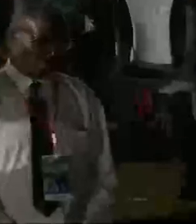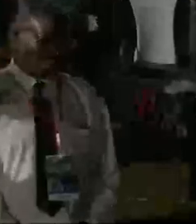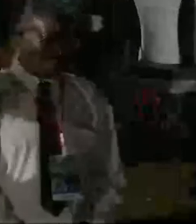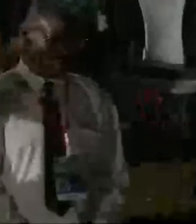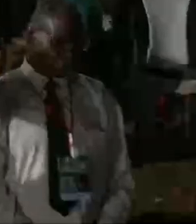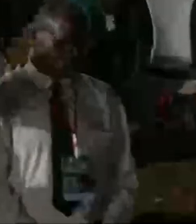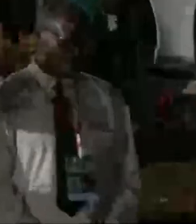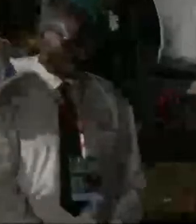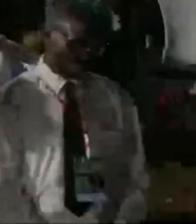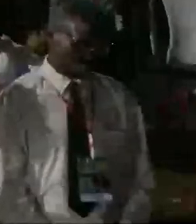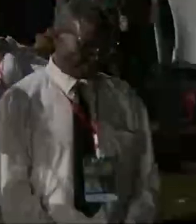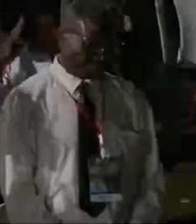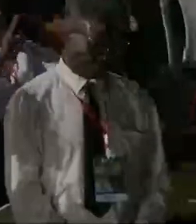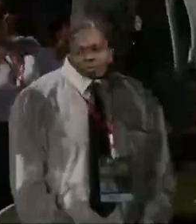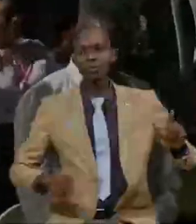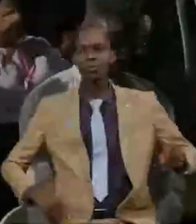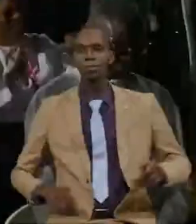Allez, bienvenue, pasteur. Gloire à Dieu.